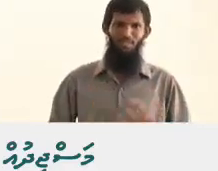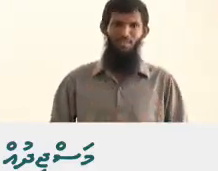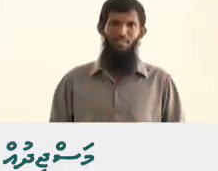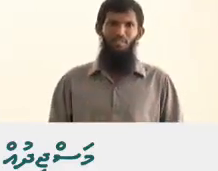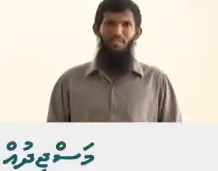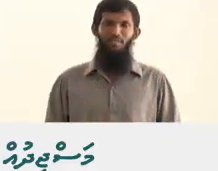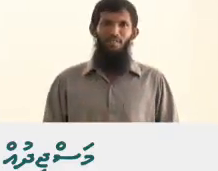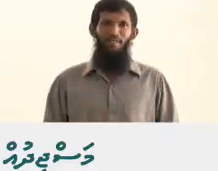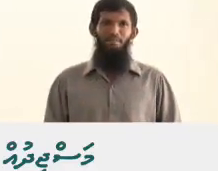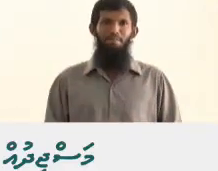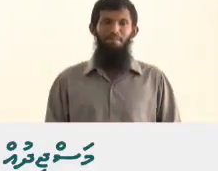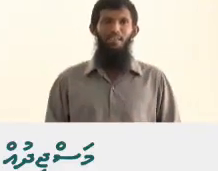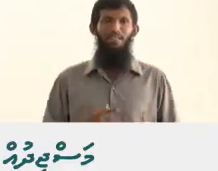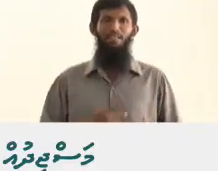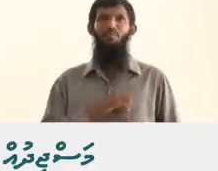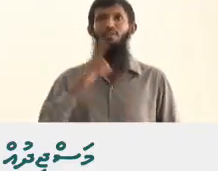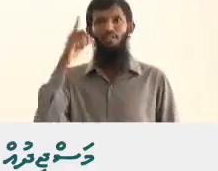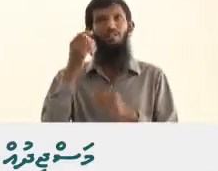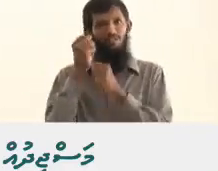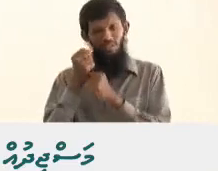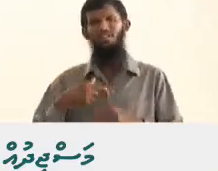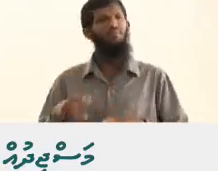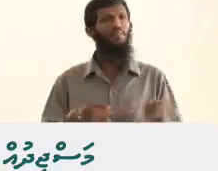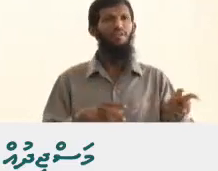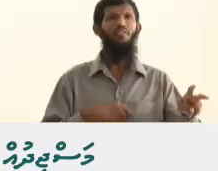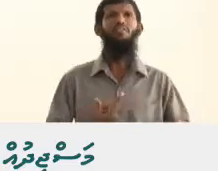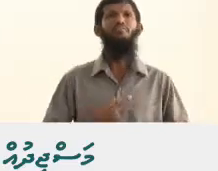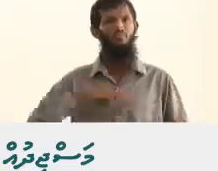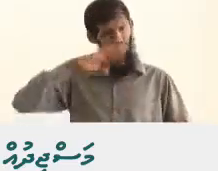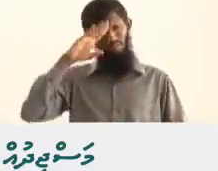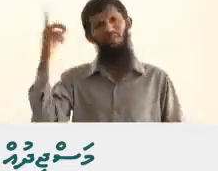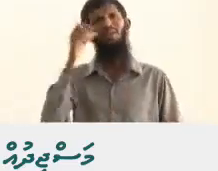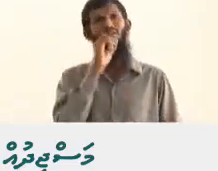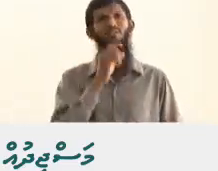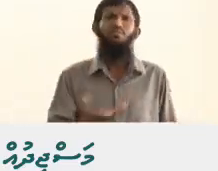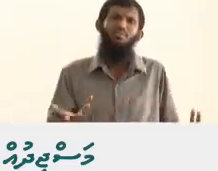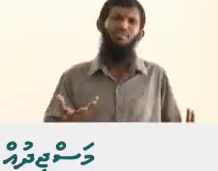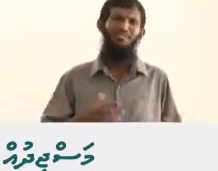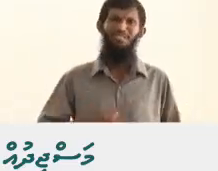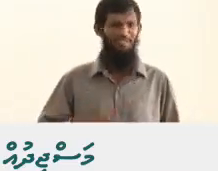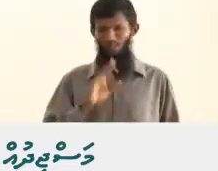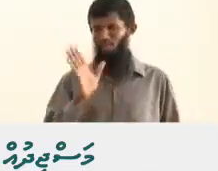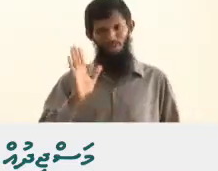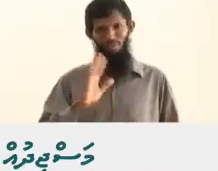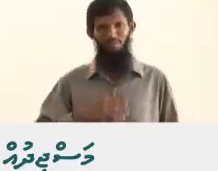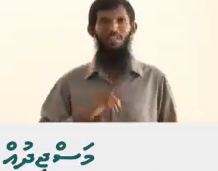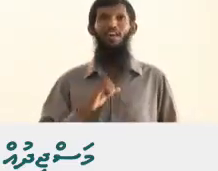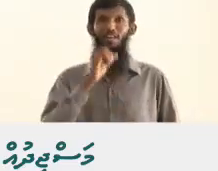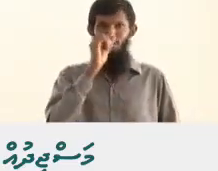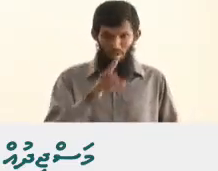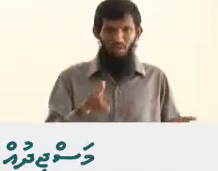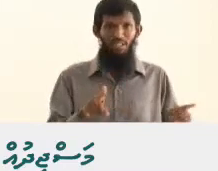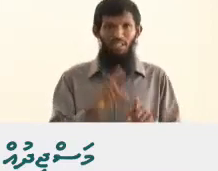kiyetto qada qadara furihamayan imam ve hakku gotuga allah wa wakil kuranama asbab